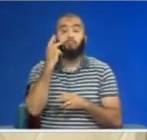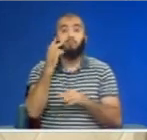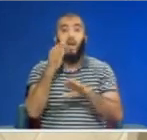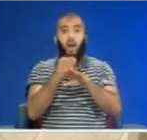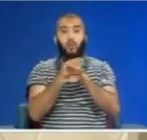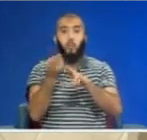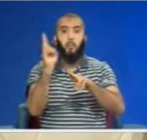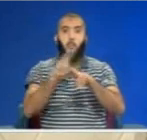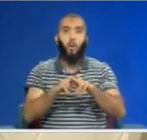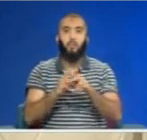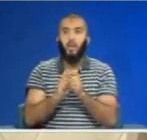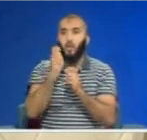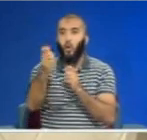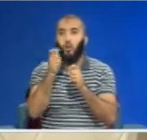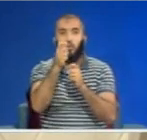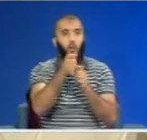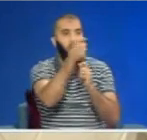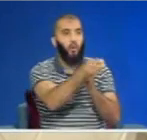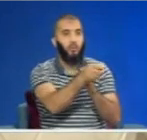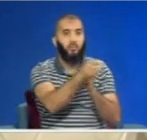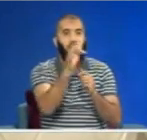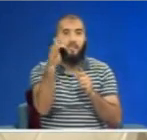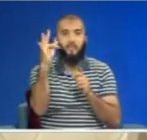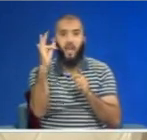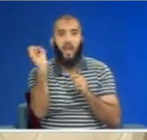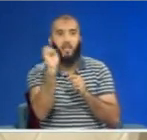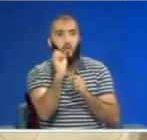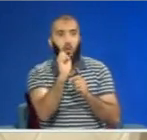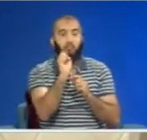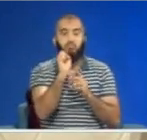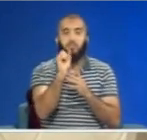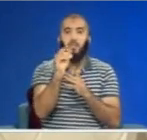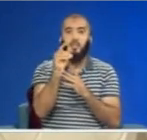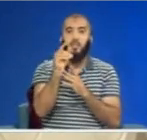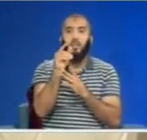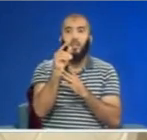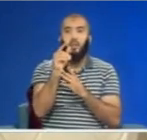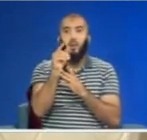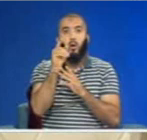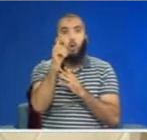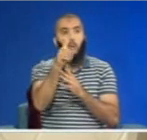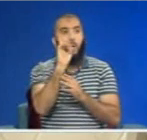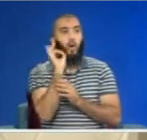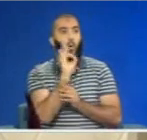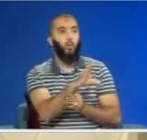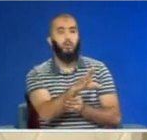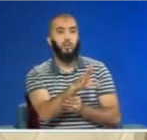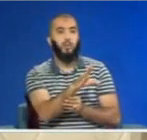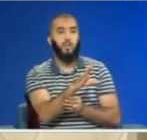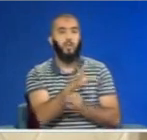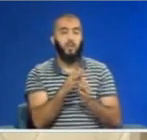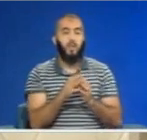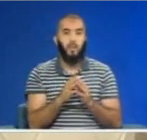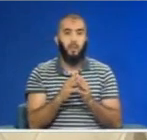هناك رفض لهذه القسمة من الأب، وليس قسمة، هي هبة في الحقيقة، لأن الأب لما يقسم في حياته